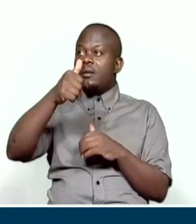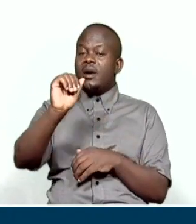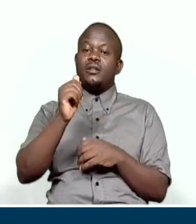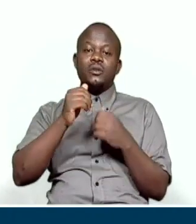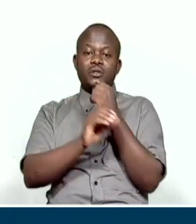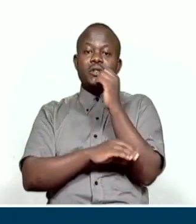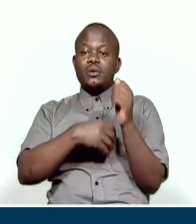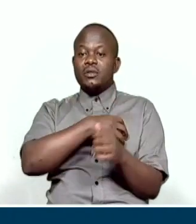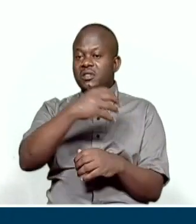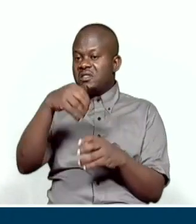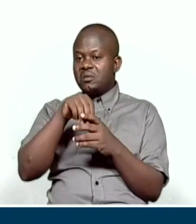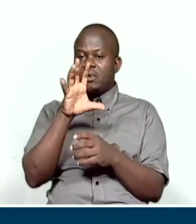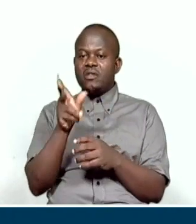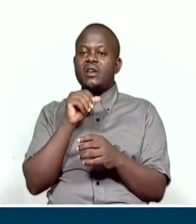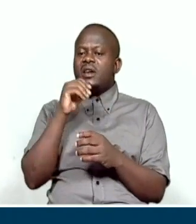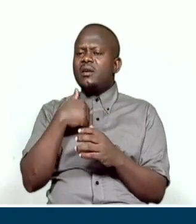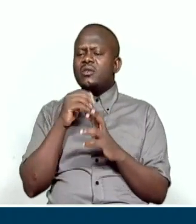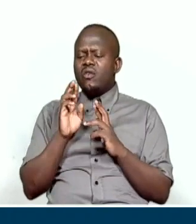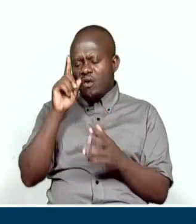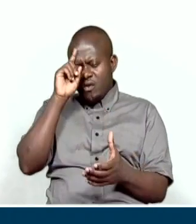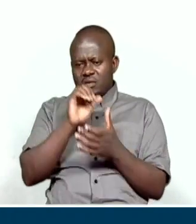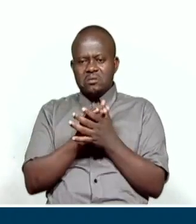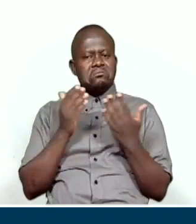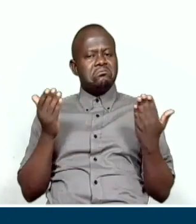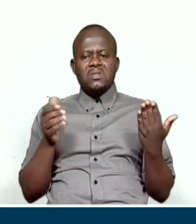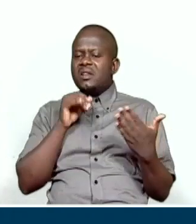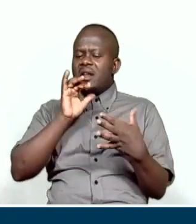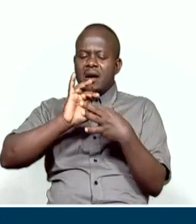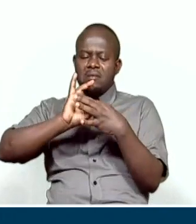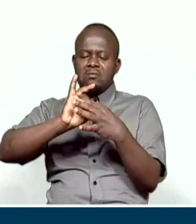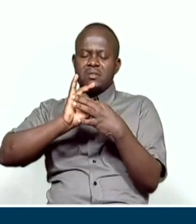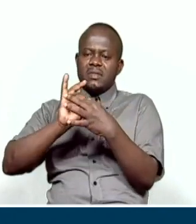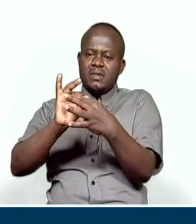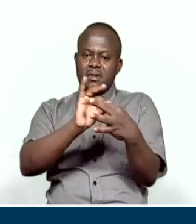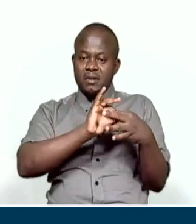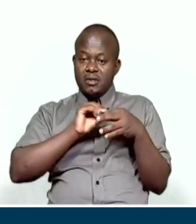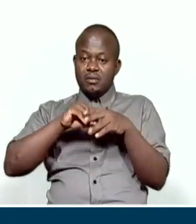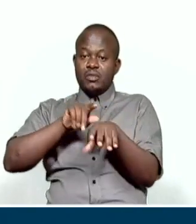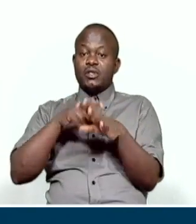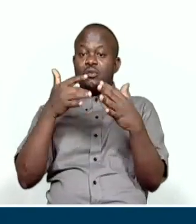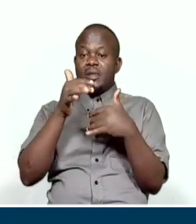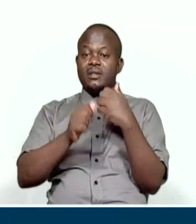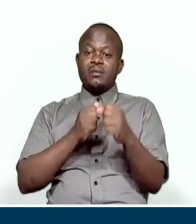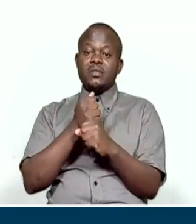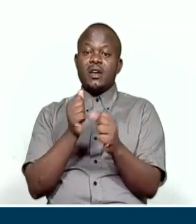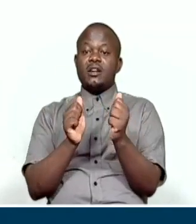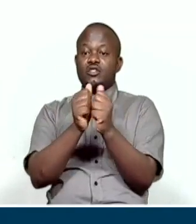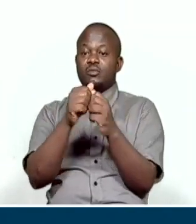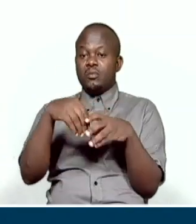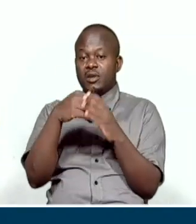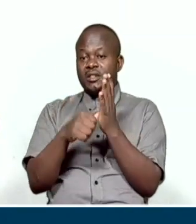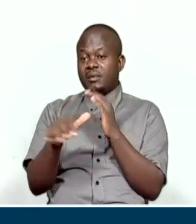muri Afurika. Ntitwifitiye icyizere, nta bufatanye dufite. Mu gihe tumaze imyaka icumi muri iki kibazo cyo muri